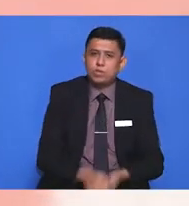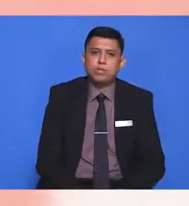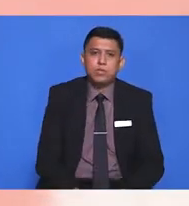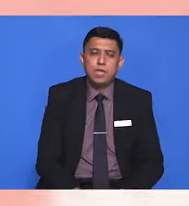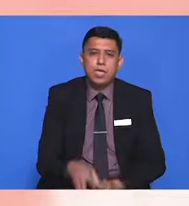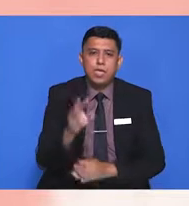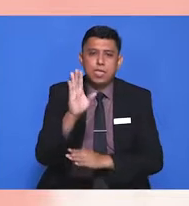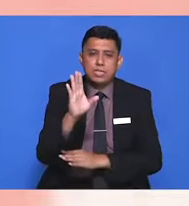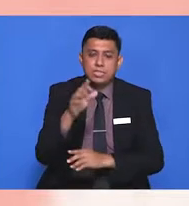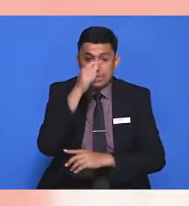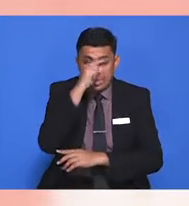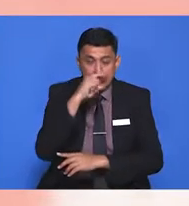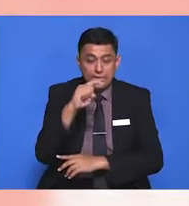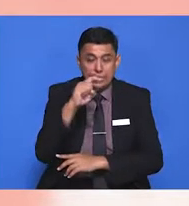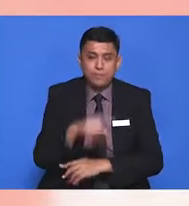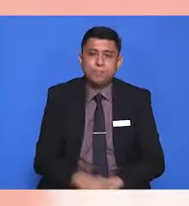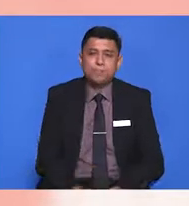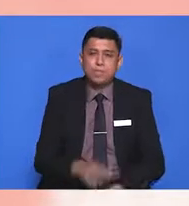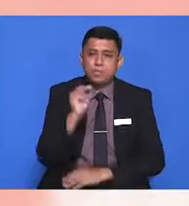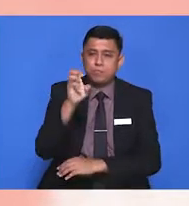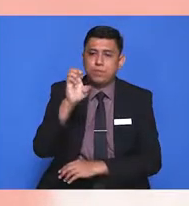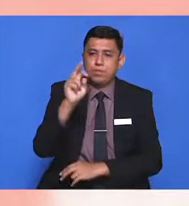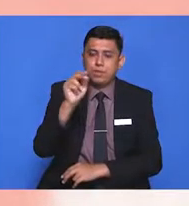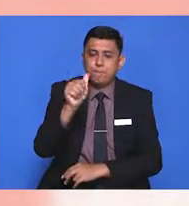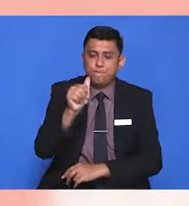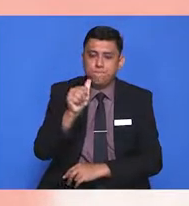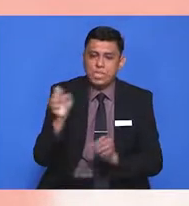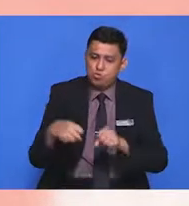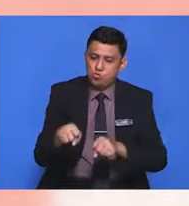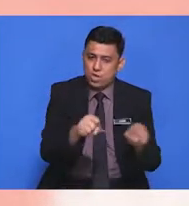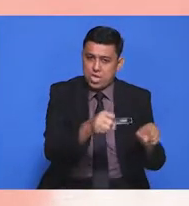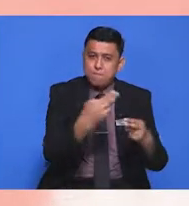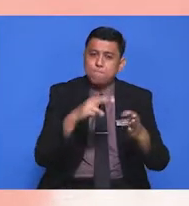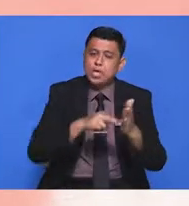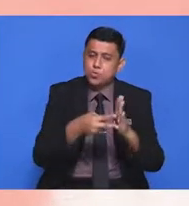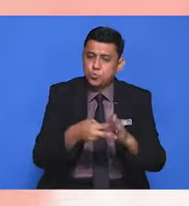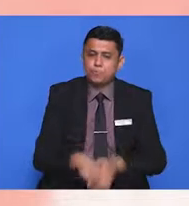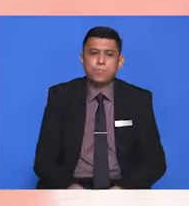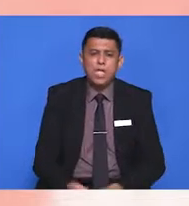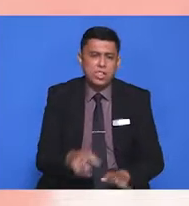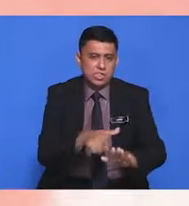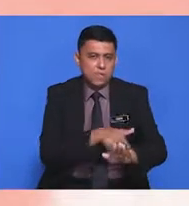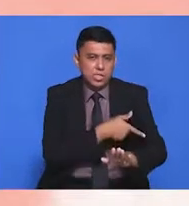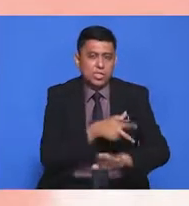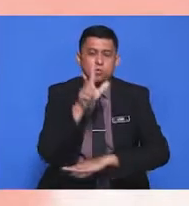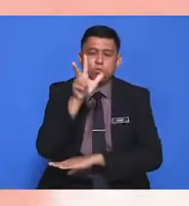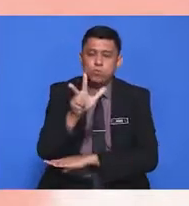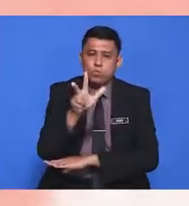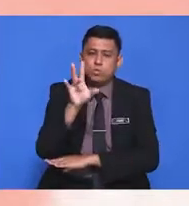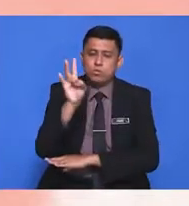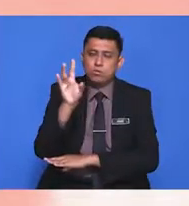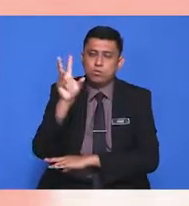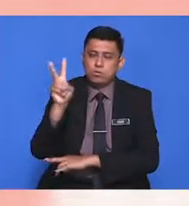Phraya di Thailand. Menam dalam bahasa Thai bermaksud sungai. Sungai ini terpanjang di Thailand iaitu